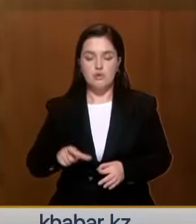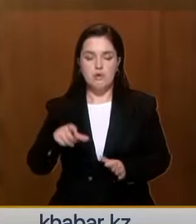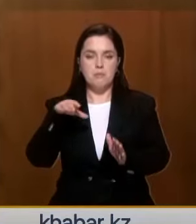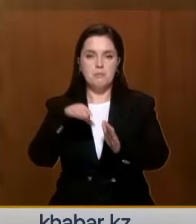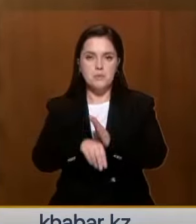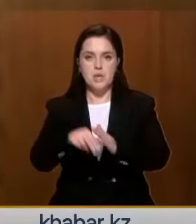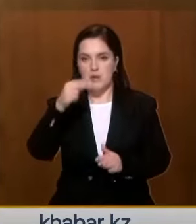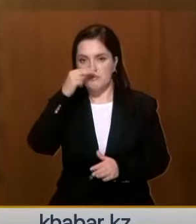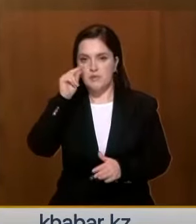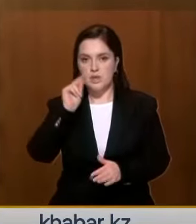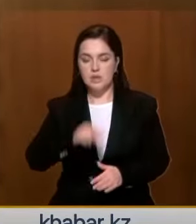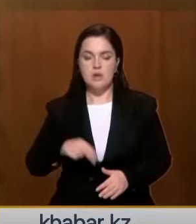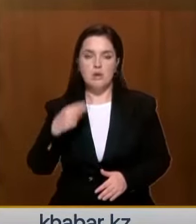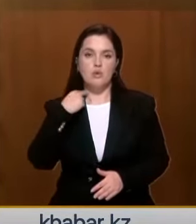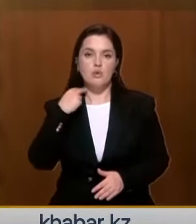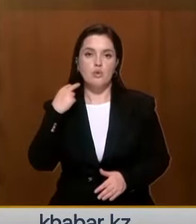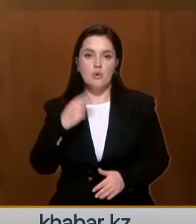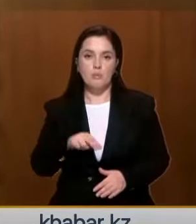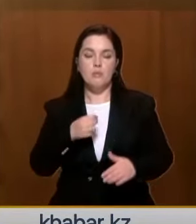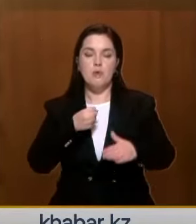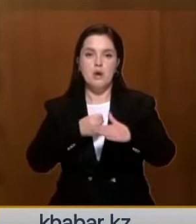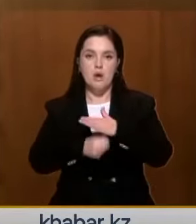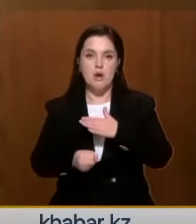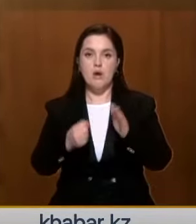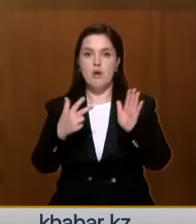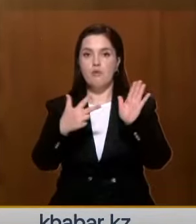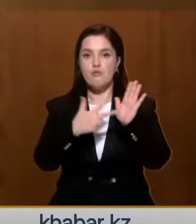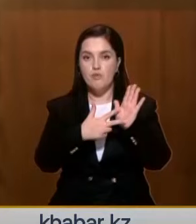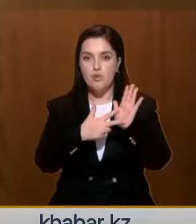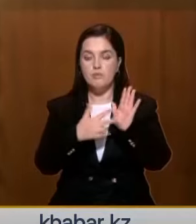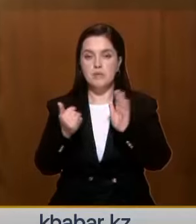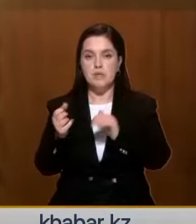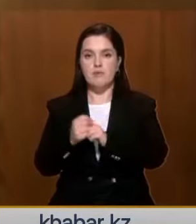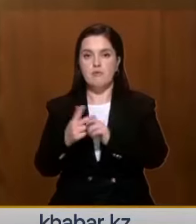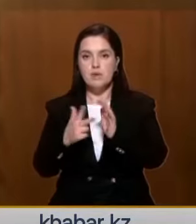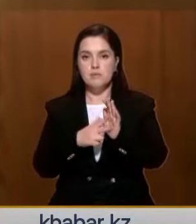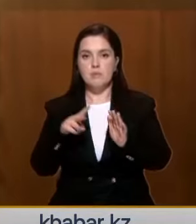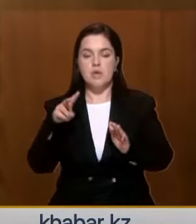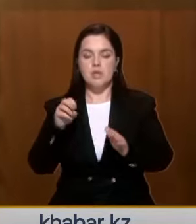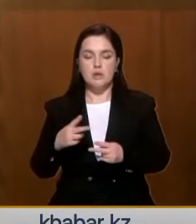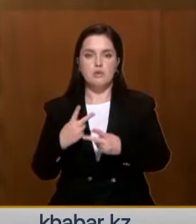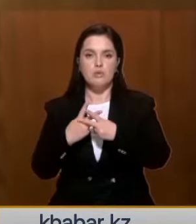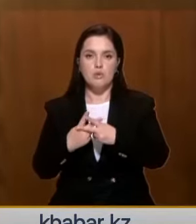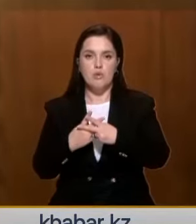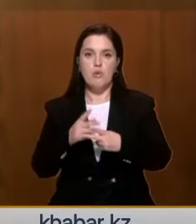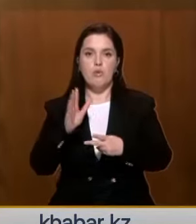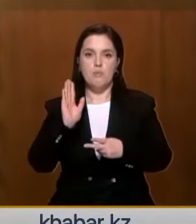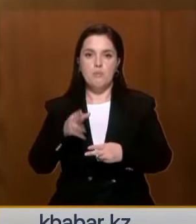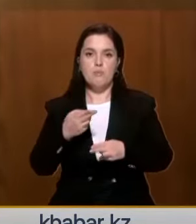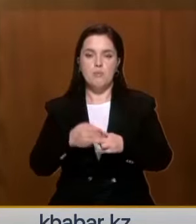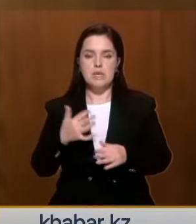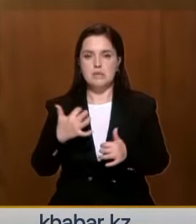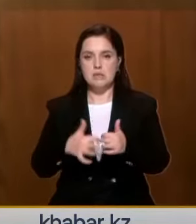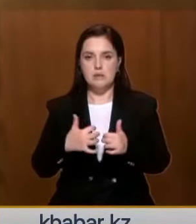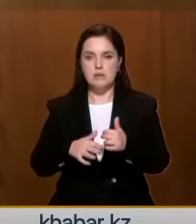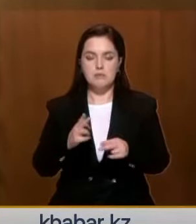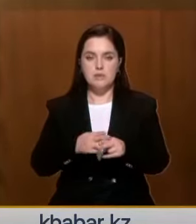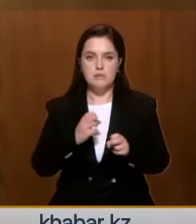виновными и приговорены к лишению Свободы сроком 8 и 18 лет с отбыванием наказания в колонии средней